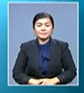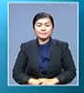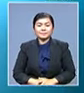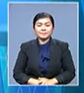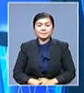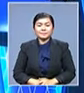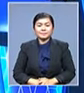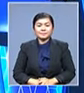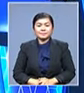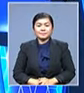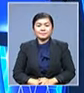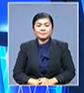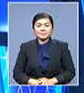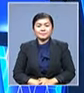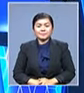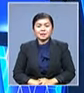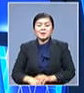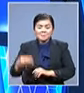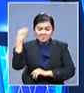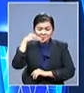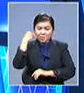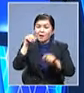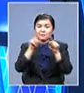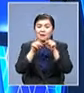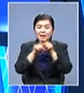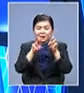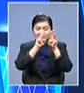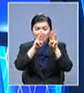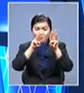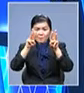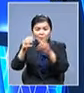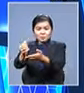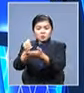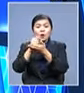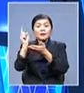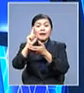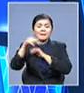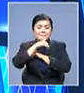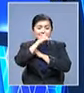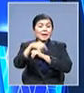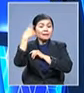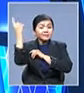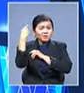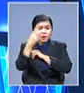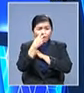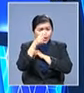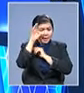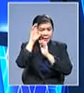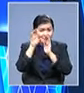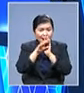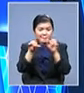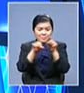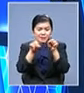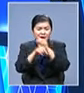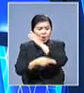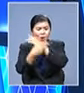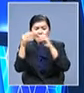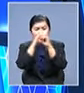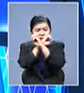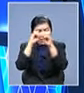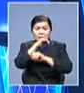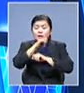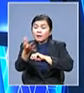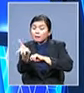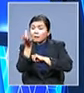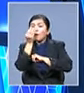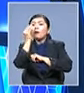ค่ะผมใช้บ่อยนะครับ Google street Fieldช่วยเวลาที่เราไปเที่ยวได้เห็นภาพอย่างเช่นโรงแรมที่เราไม่เคยไปไม่คุ้นจะได้รู้